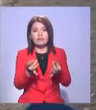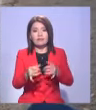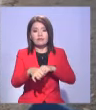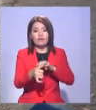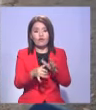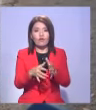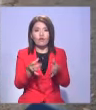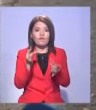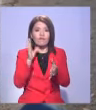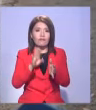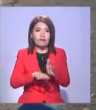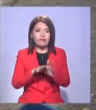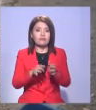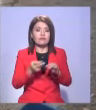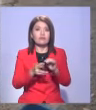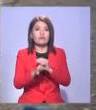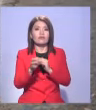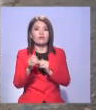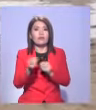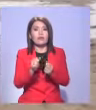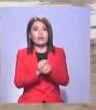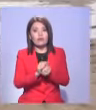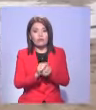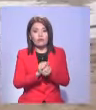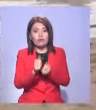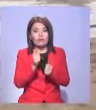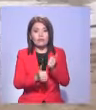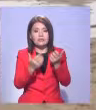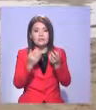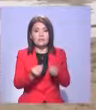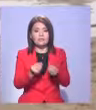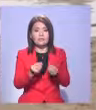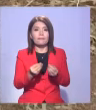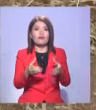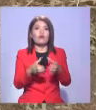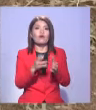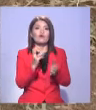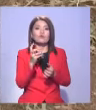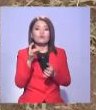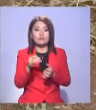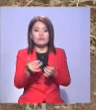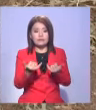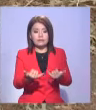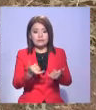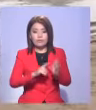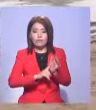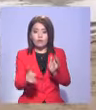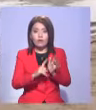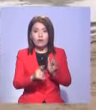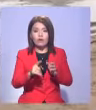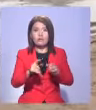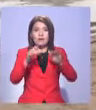бәрі су, лай болып келді. Үйгеге бәрін жудық. Міне, от үйірмеден келе жатырмыз. Міне, көріңіз, біздің жаңбыр,